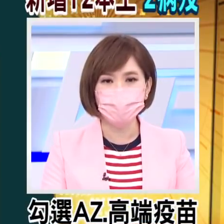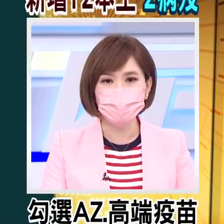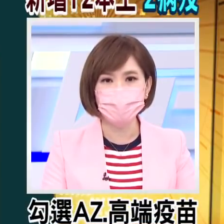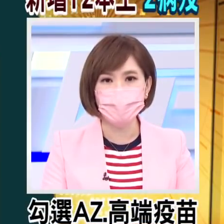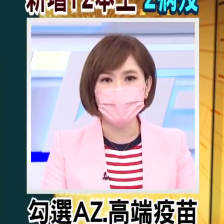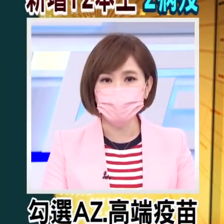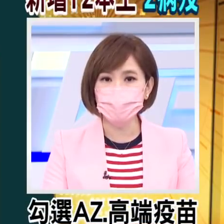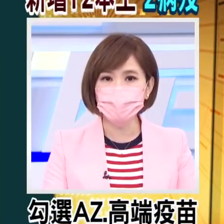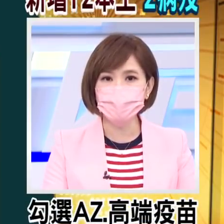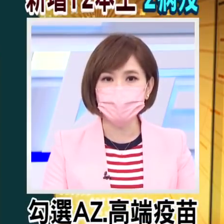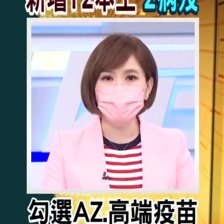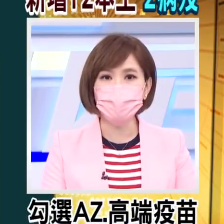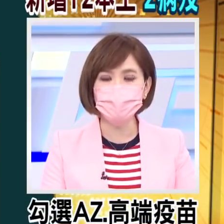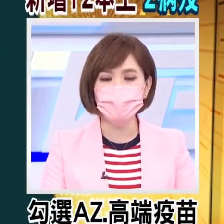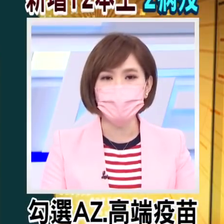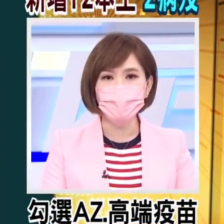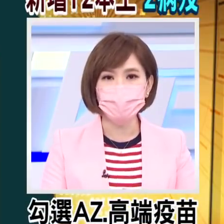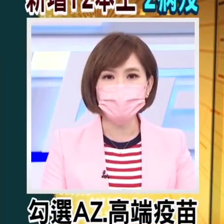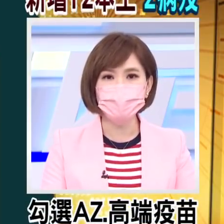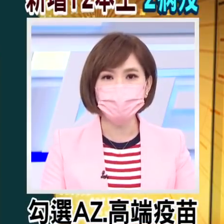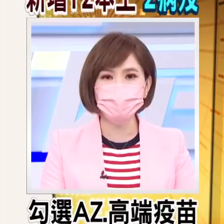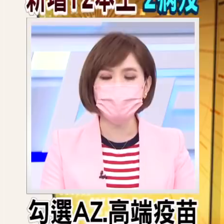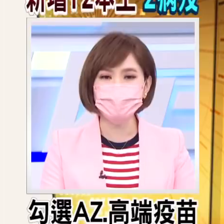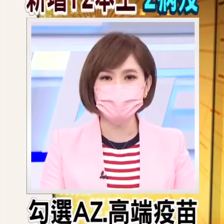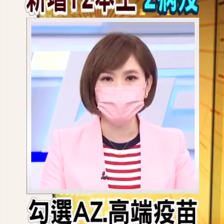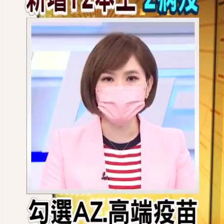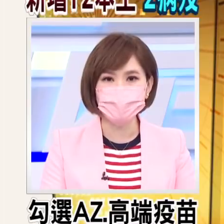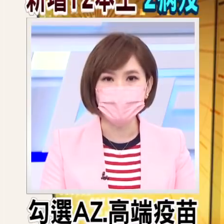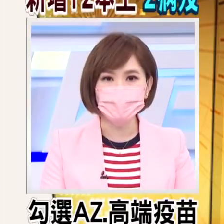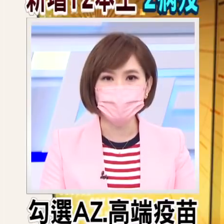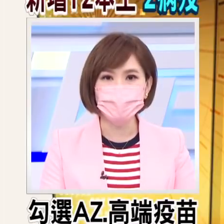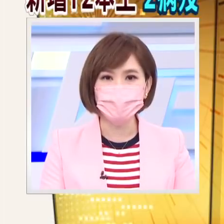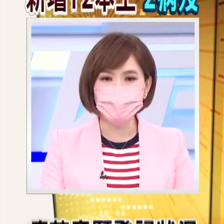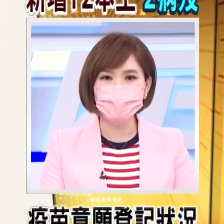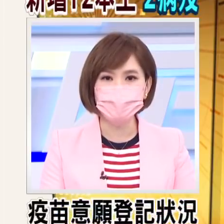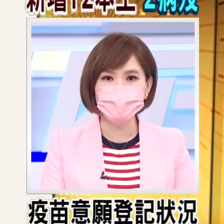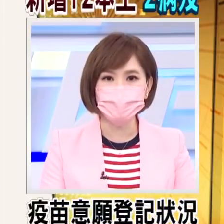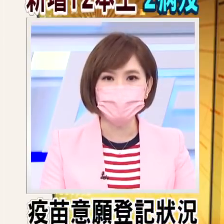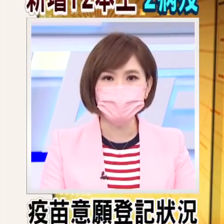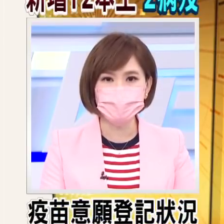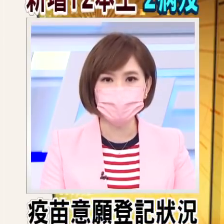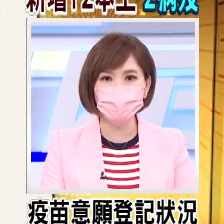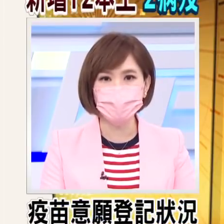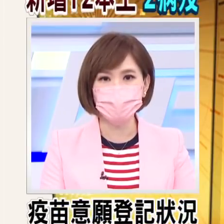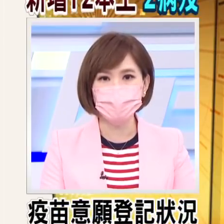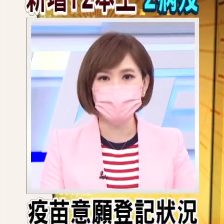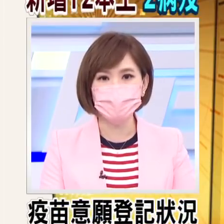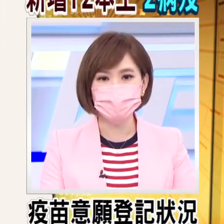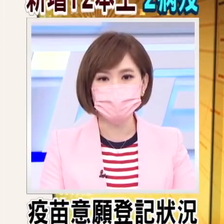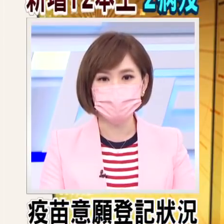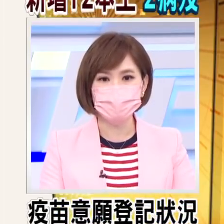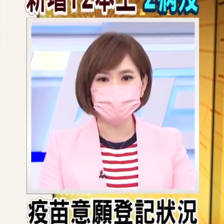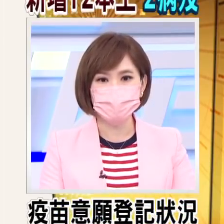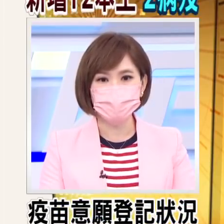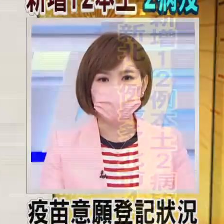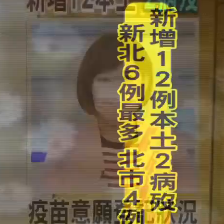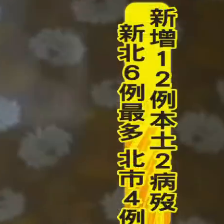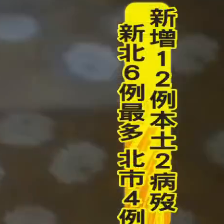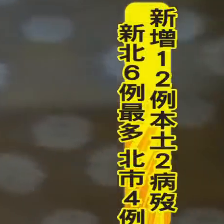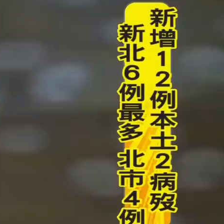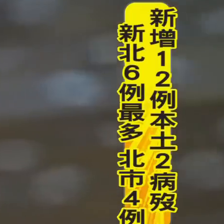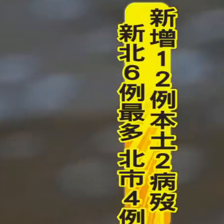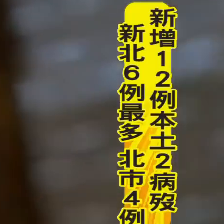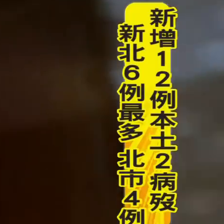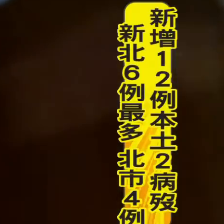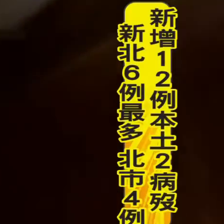如果没有通报的话。所以呢，在桃园这边，原警就去加强查缉，抓到了2起吸毒排队。 一